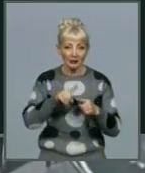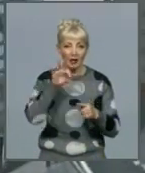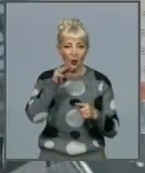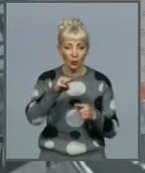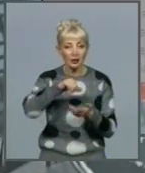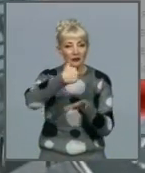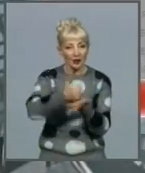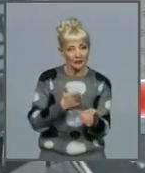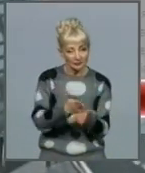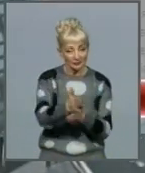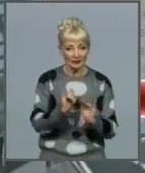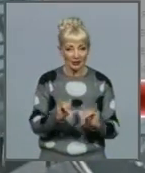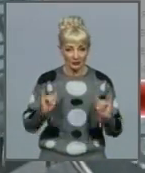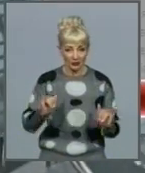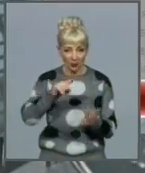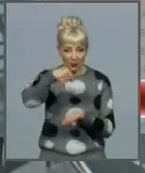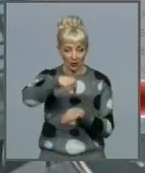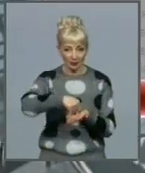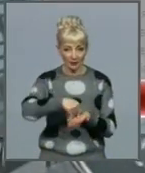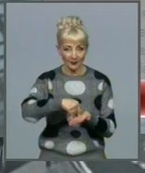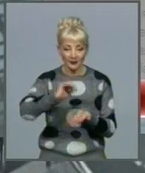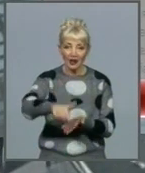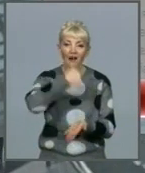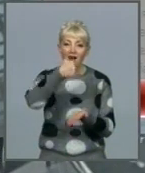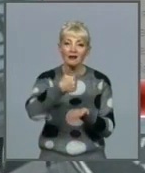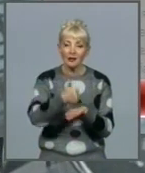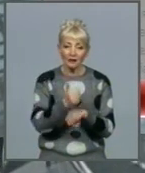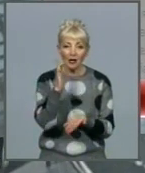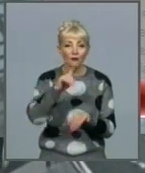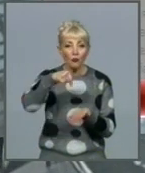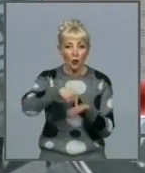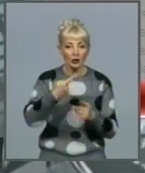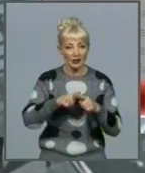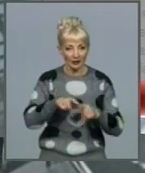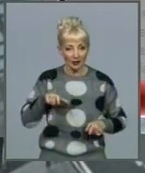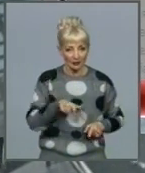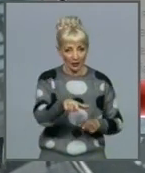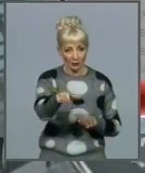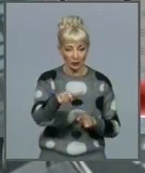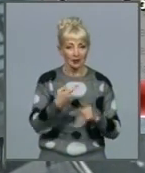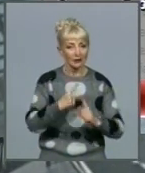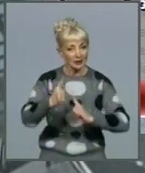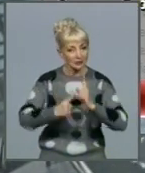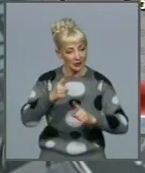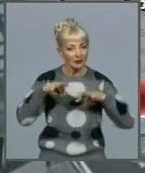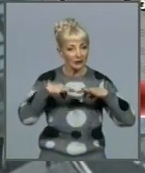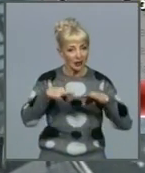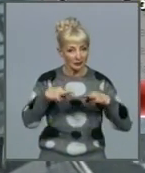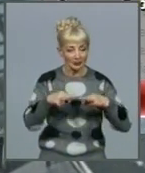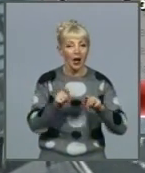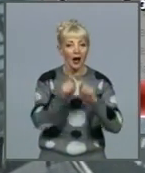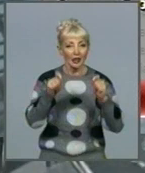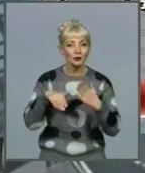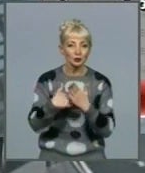міста. Главное в инфраструктуре – дороги, зона рекреации, транспорт. Открыт новый обновленный сад